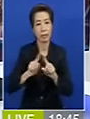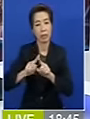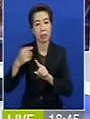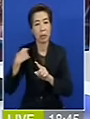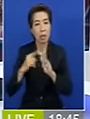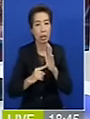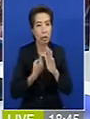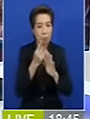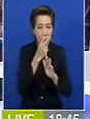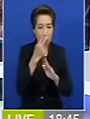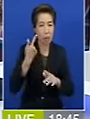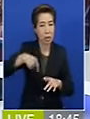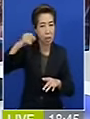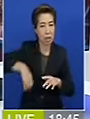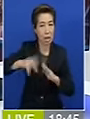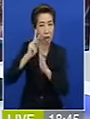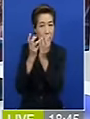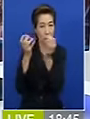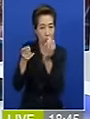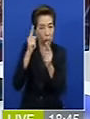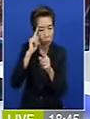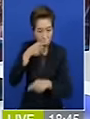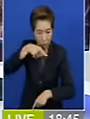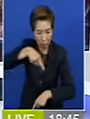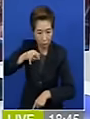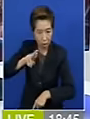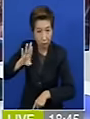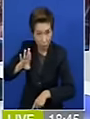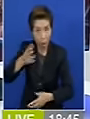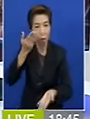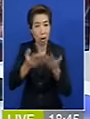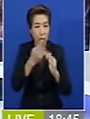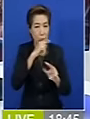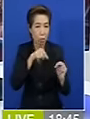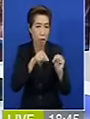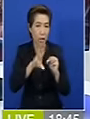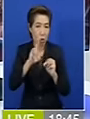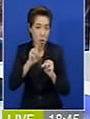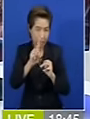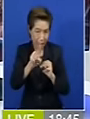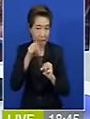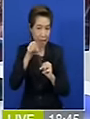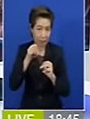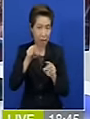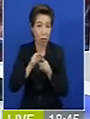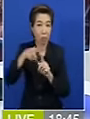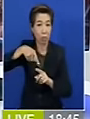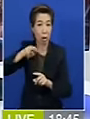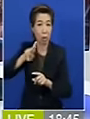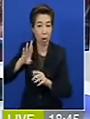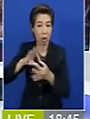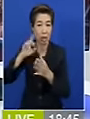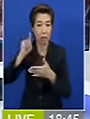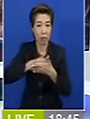ครับตั้งแต่เรื่องของศาลรัฐธรรมนูญในการตีความเกี่ยวกับเรื่องนี้และประเด็นมาตรา 61นี่แหละนะครับสำหรับกฎหมายประชามติ